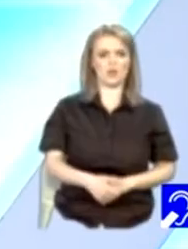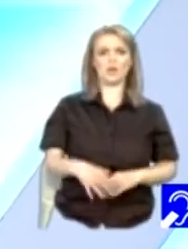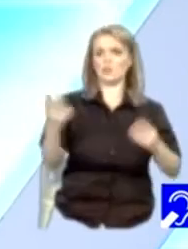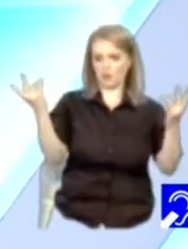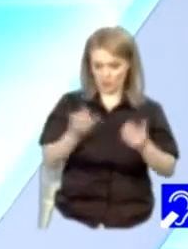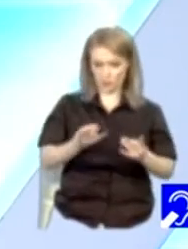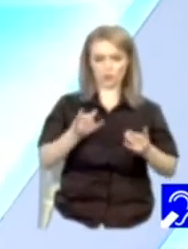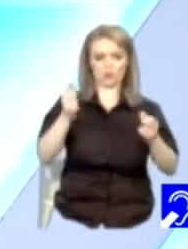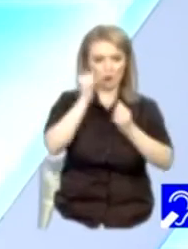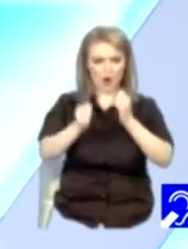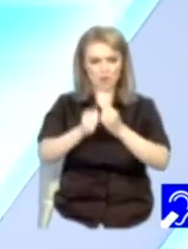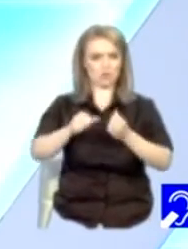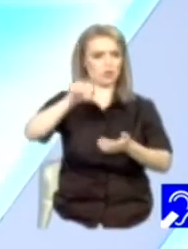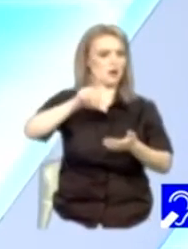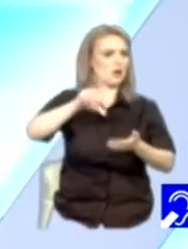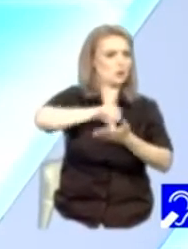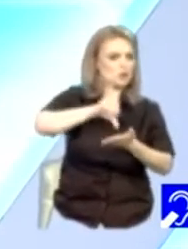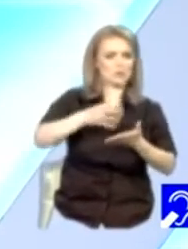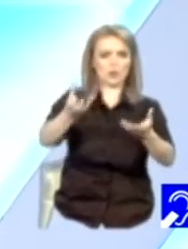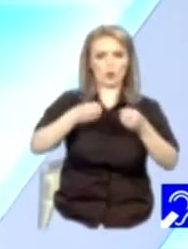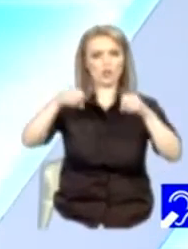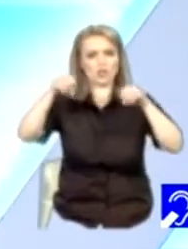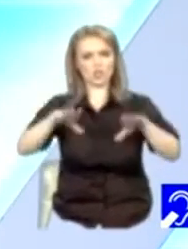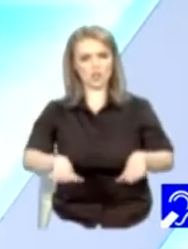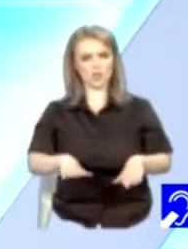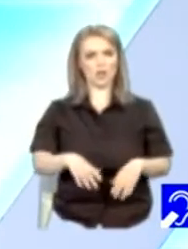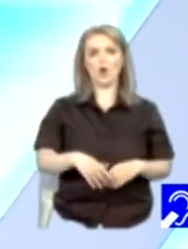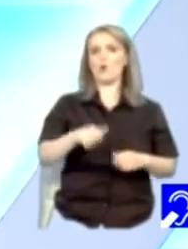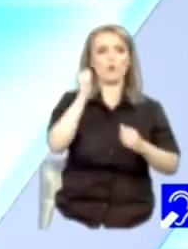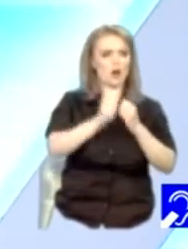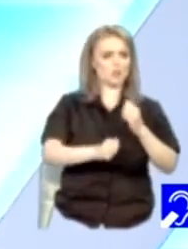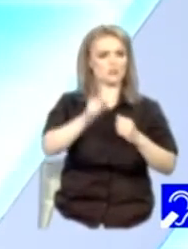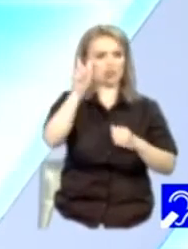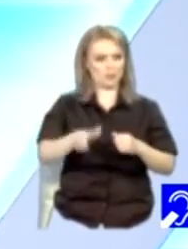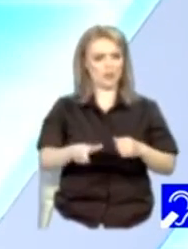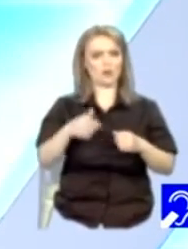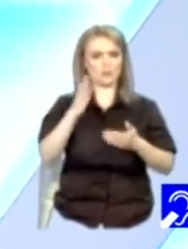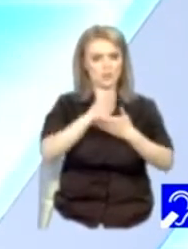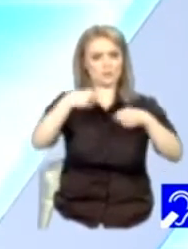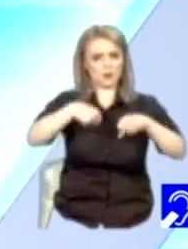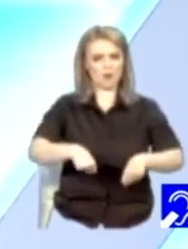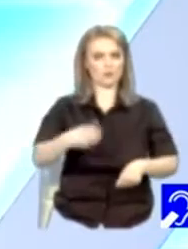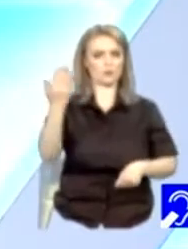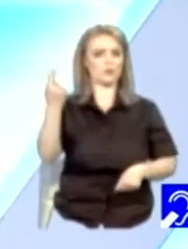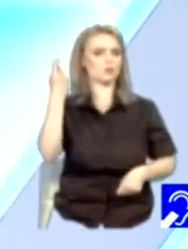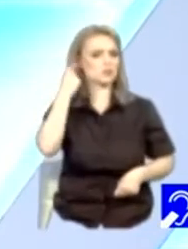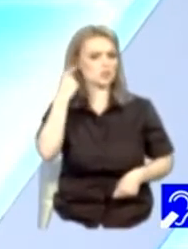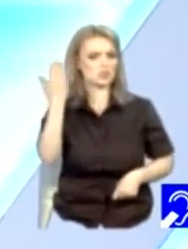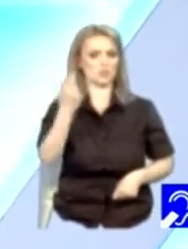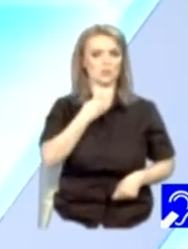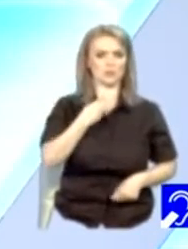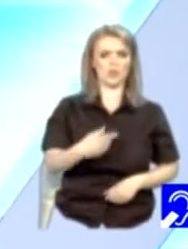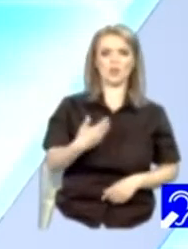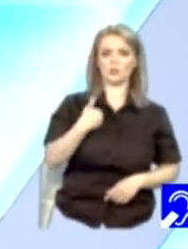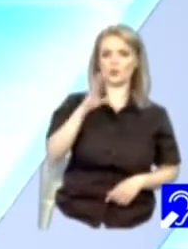trebuie să participe la luarea deciziilor. Fiecare persoană merită să aibă o voce în Parlament. Noi, inclusiv femeile